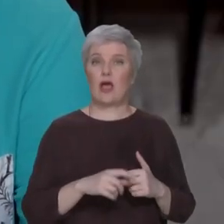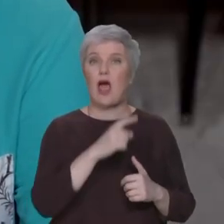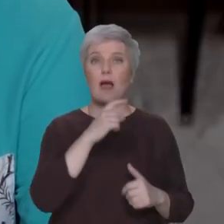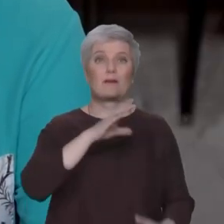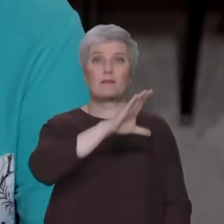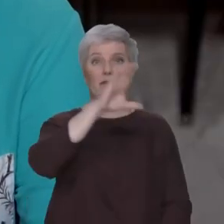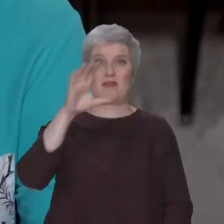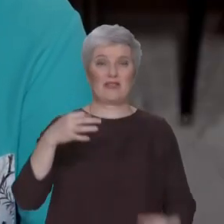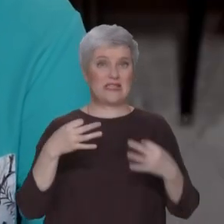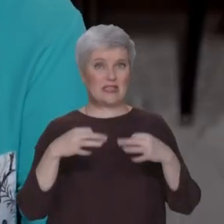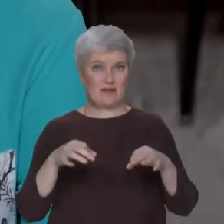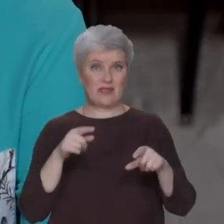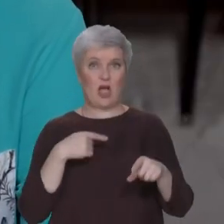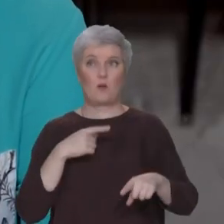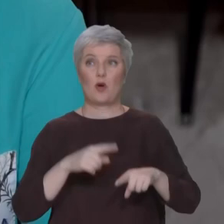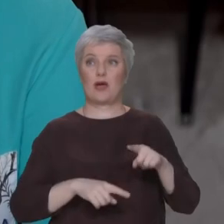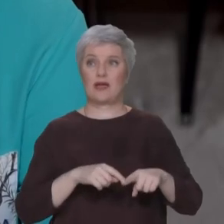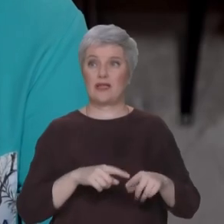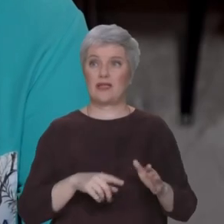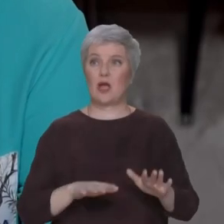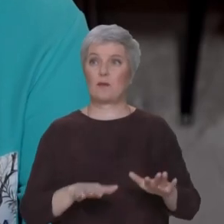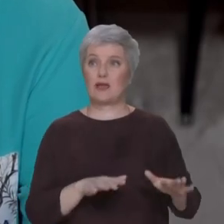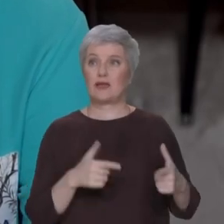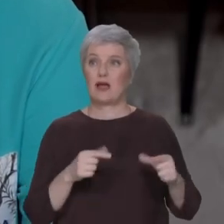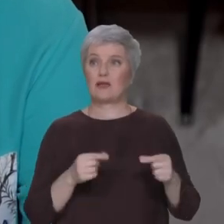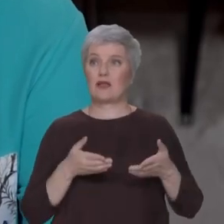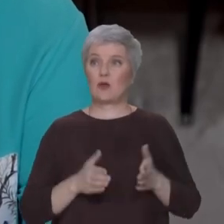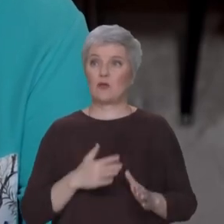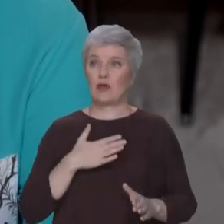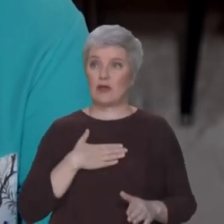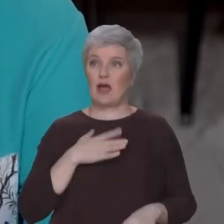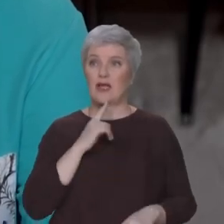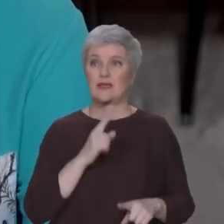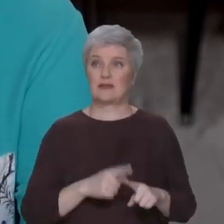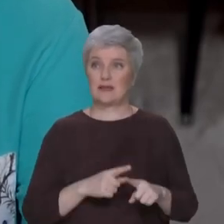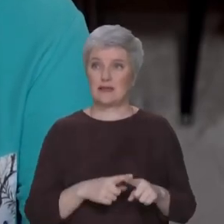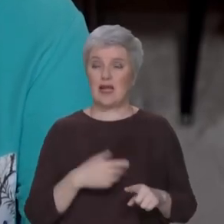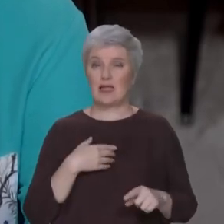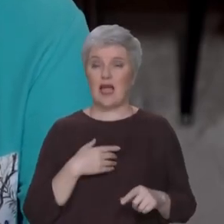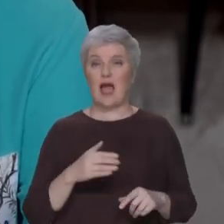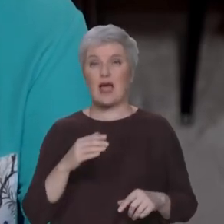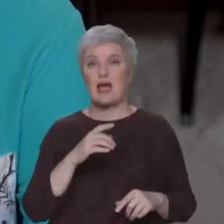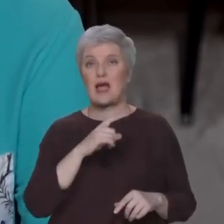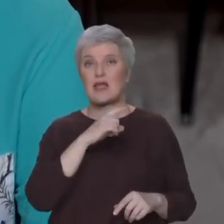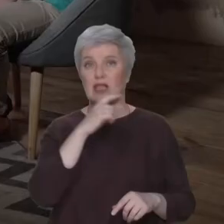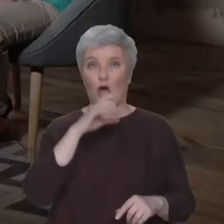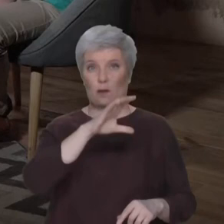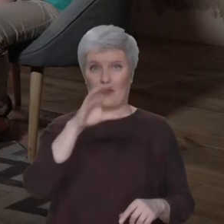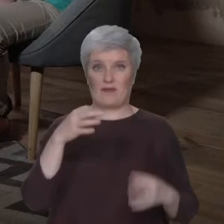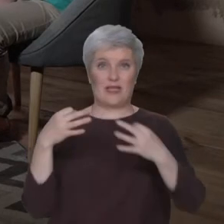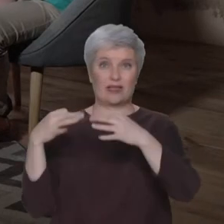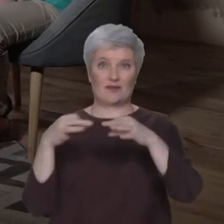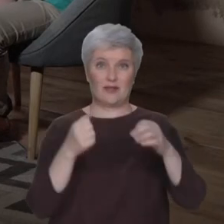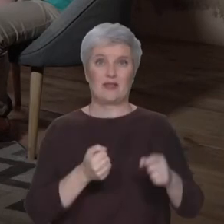де я народився, ще, зокрема, моя сестра. Ну, я народився на півночі. Їх звільнили, там декілька сіл.